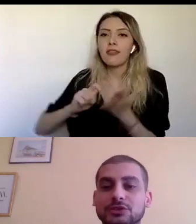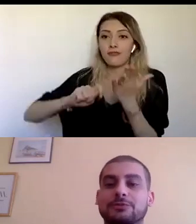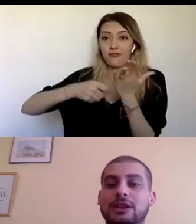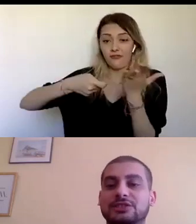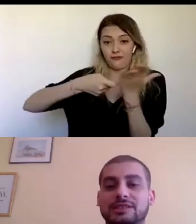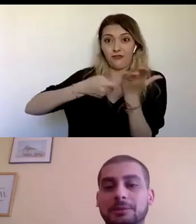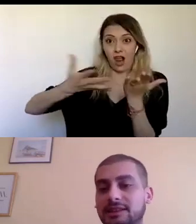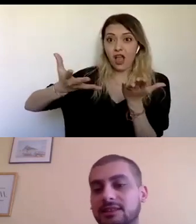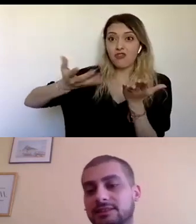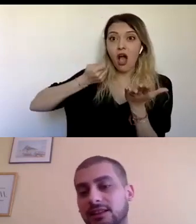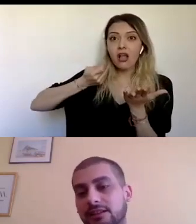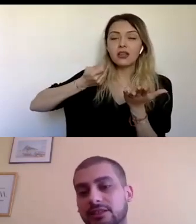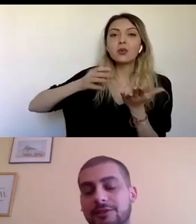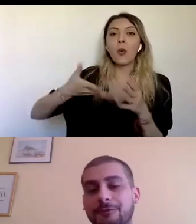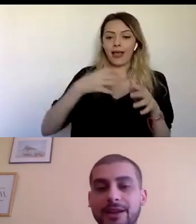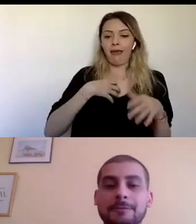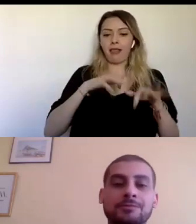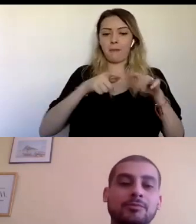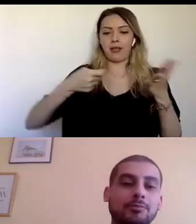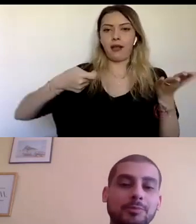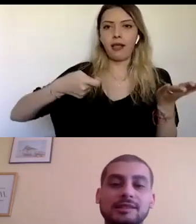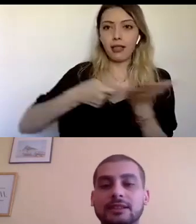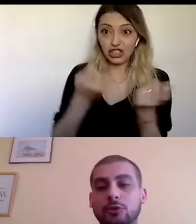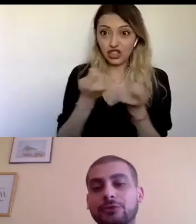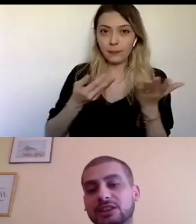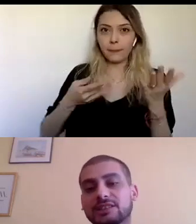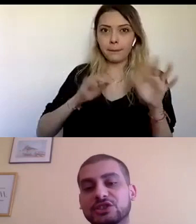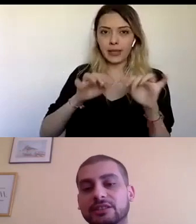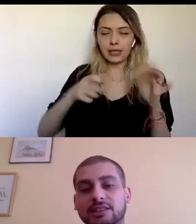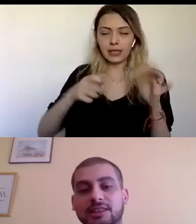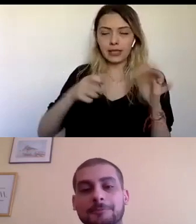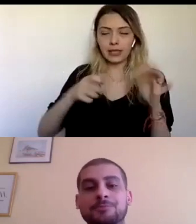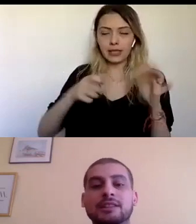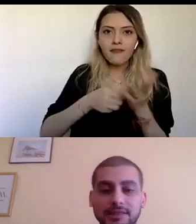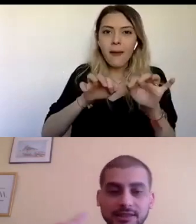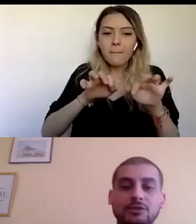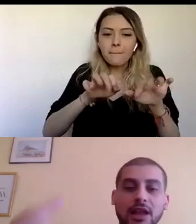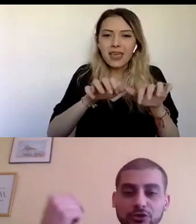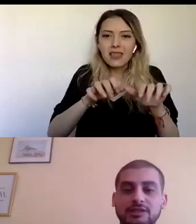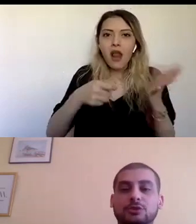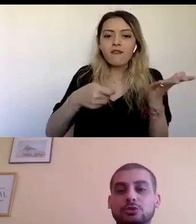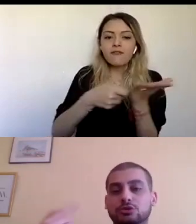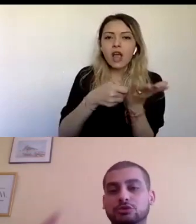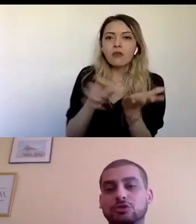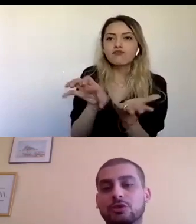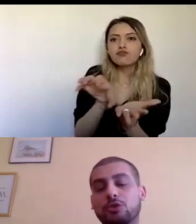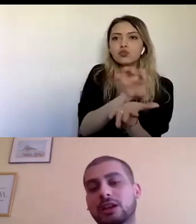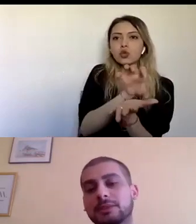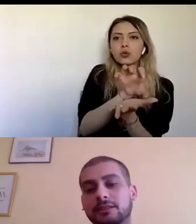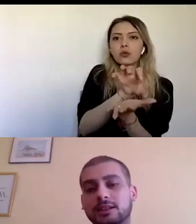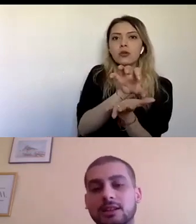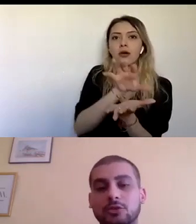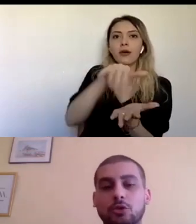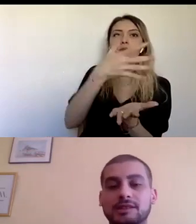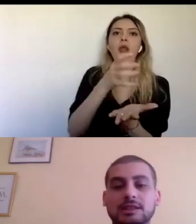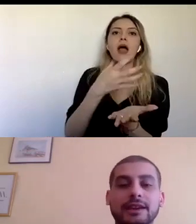o flash diski bilgisayara takar ve bilgisayar o flash disk içerisindeki sizin daha öncesinde kurduğunuz